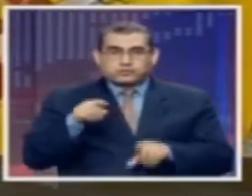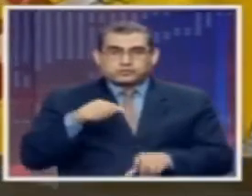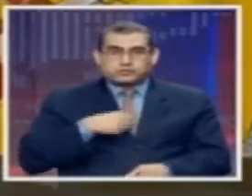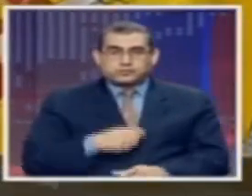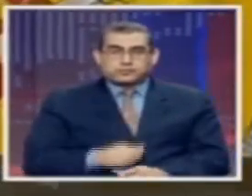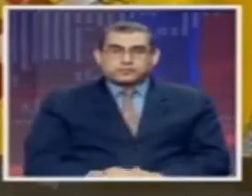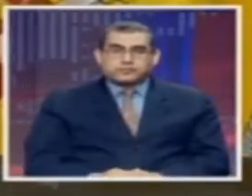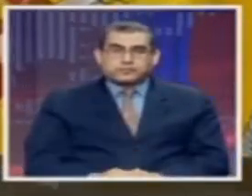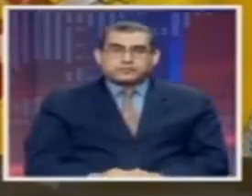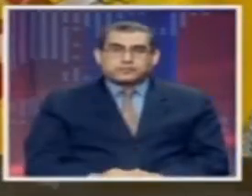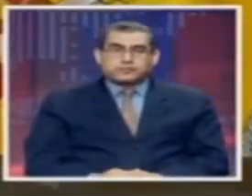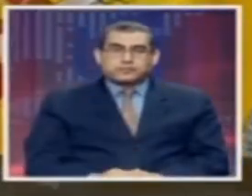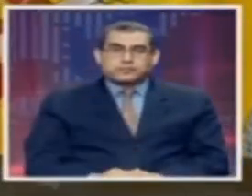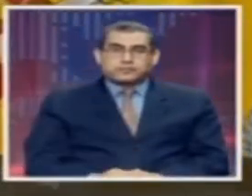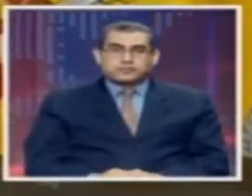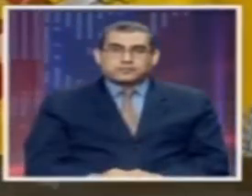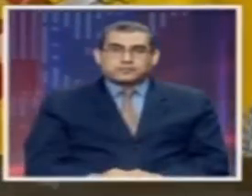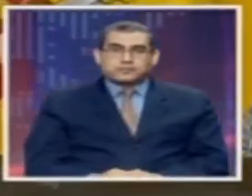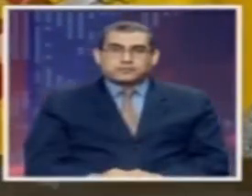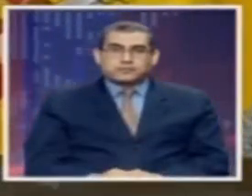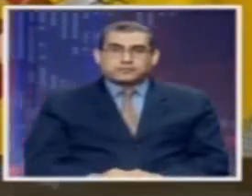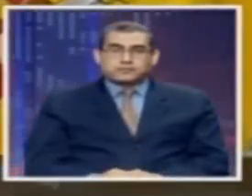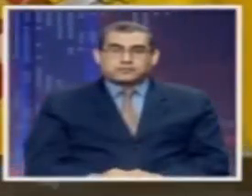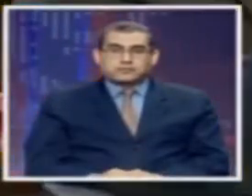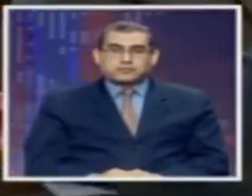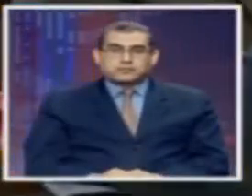أسبانيا تشعر وتشارك